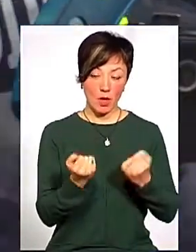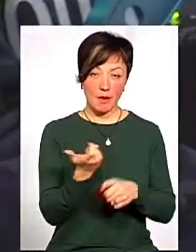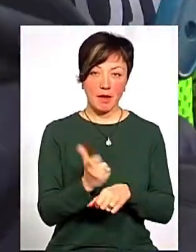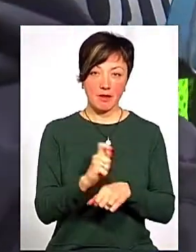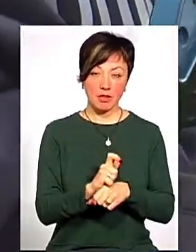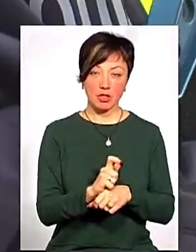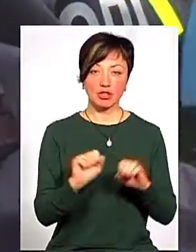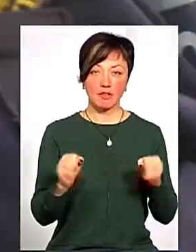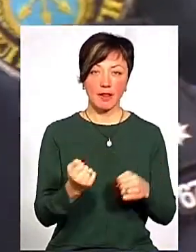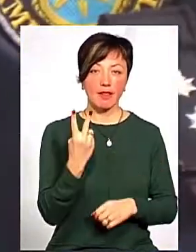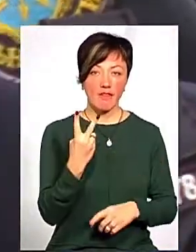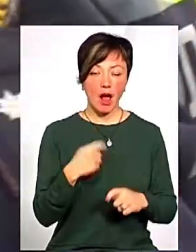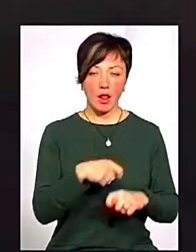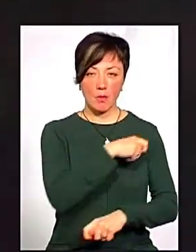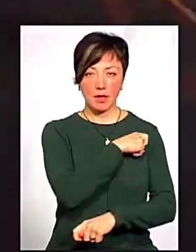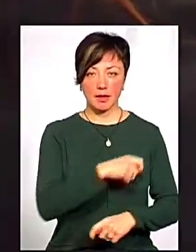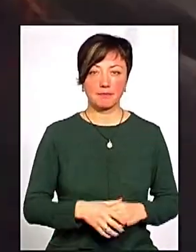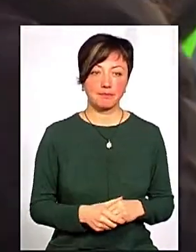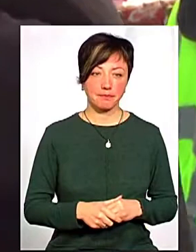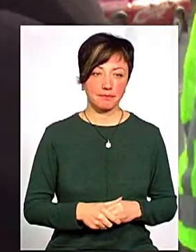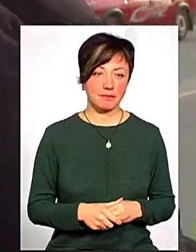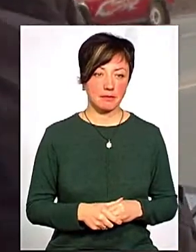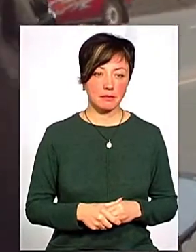допустиму можливу швидкість на 2 кілометри.